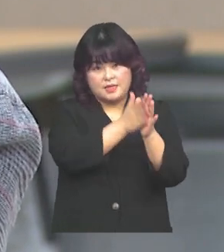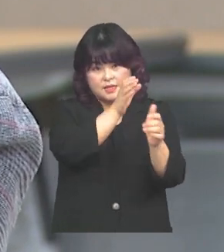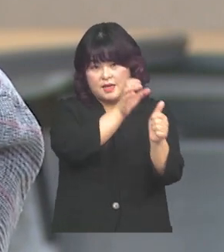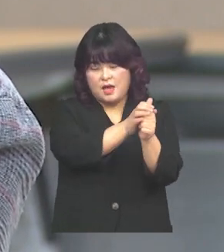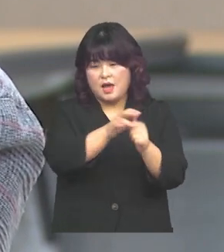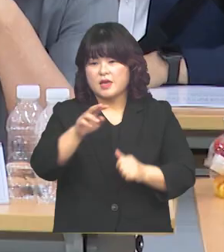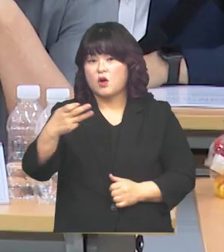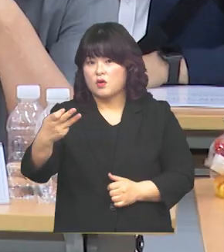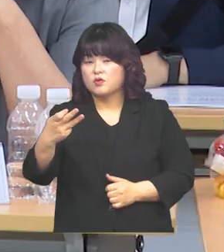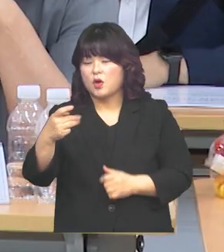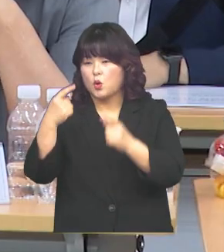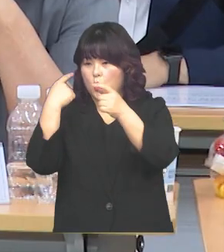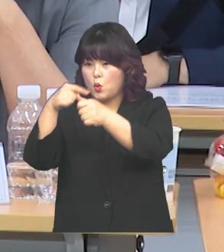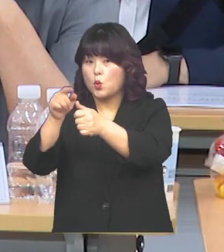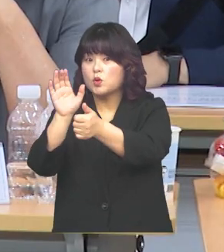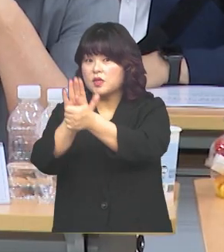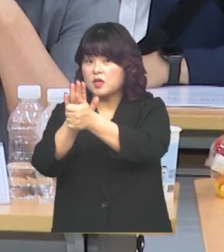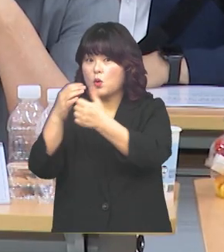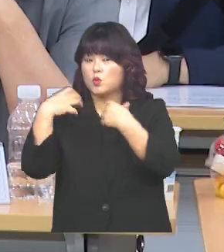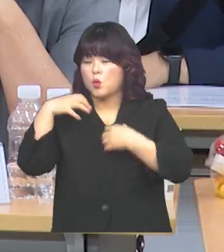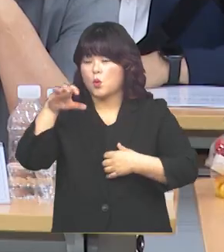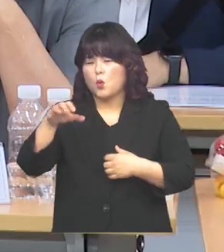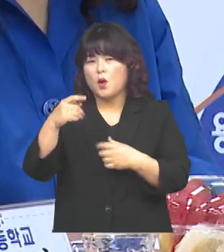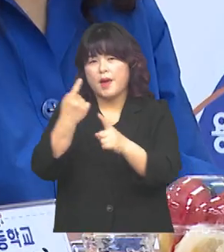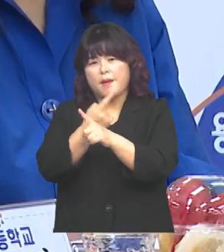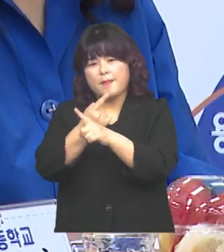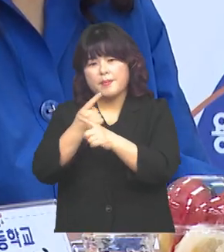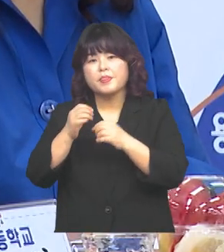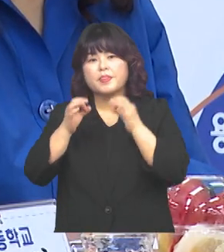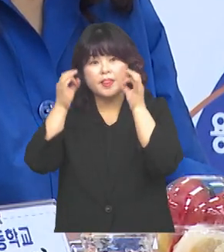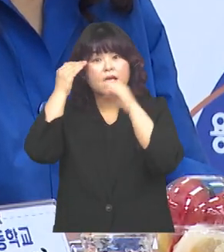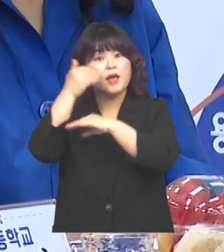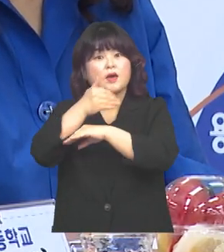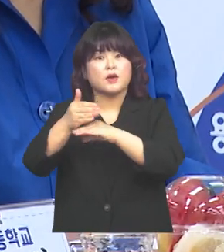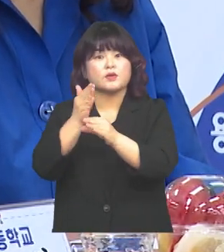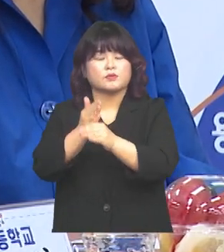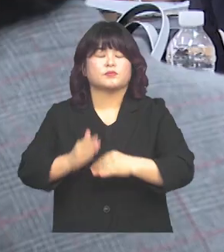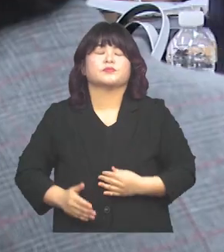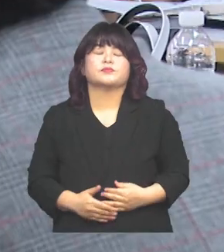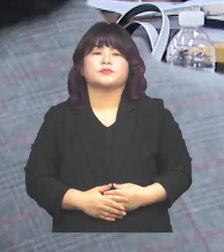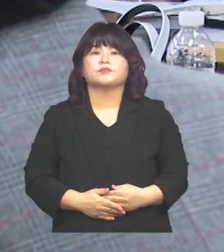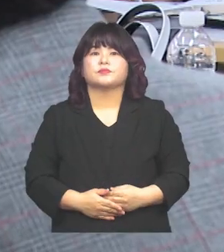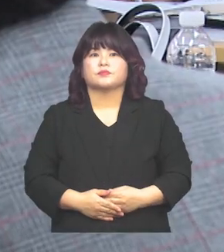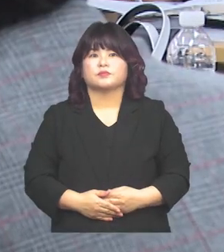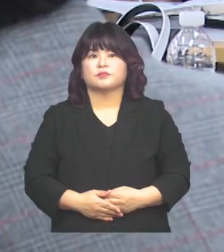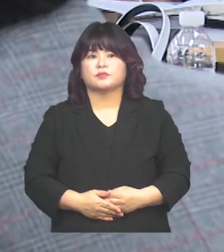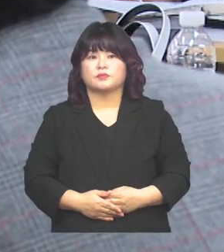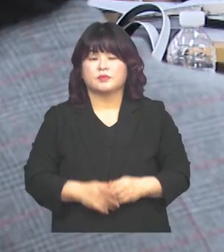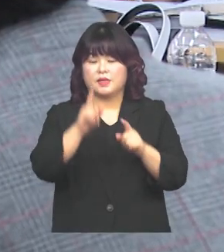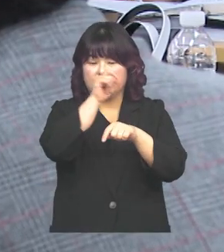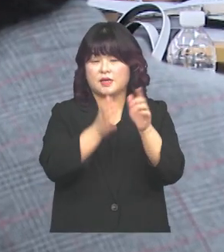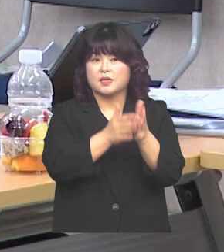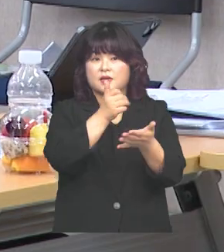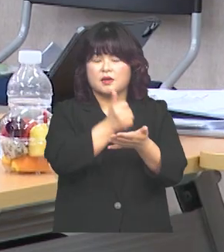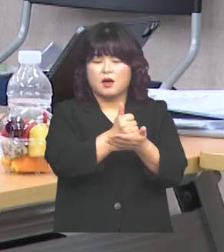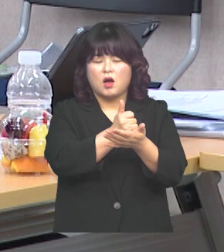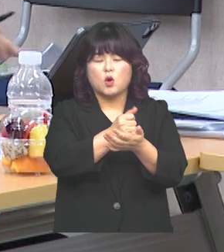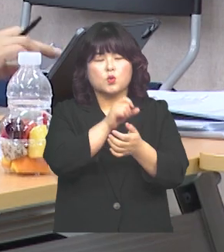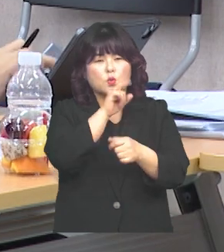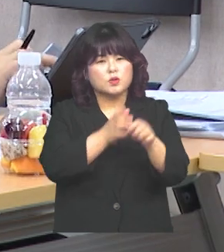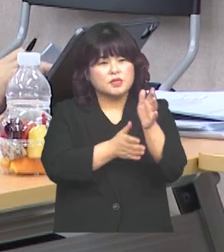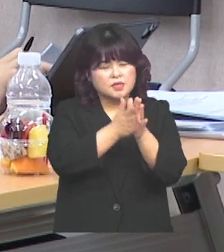시가, 13건은 교육지원청이 해결 방안을 검토하기로 했다고 밝혔습니다. 이상일